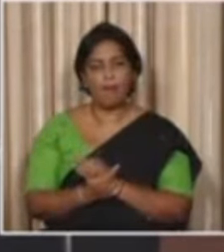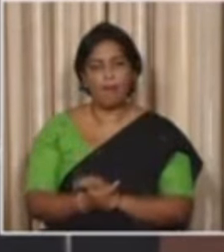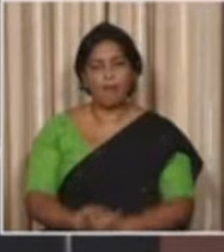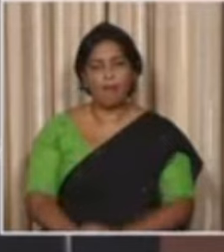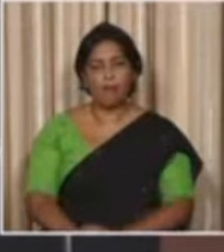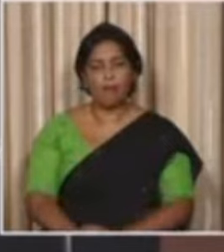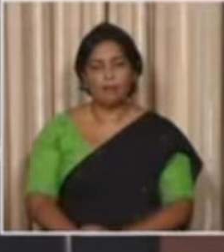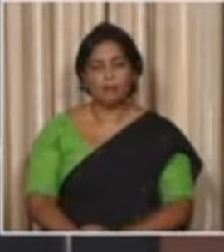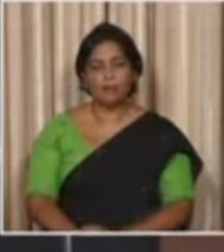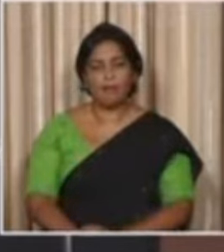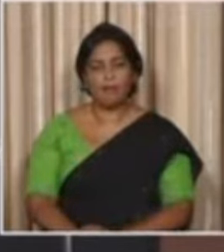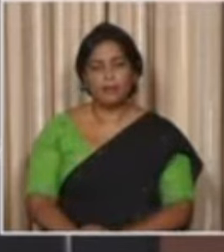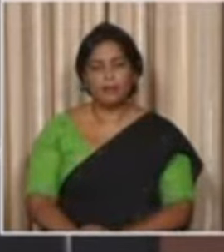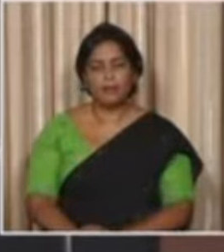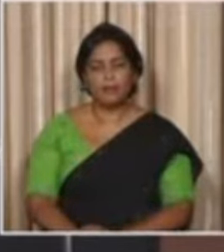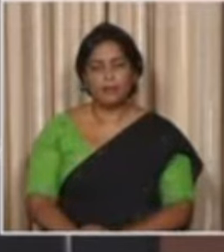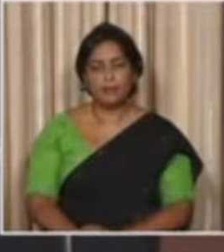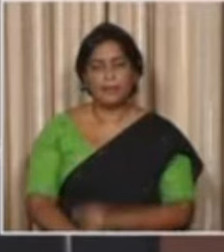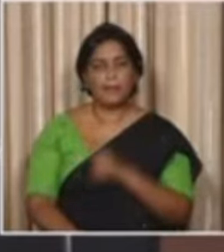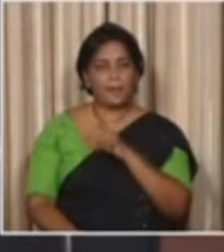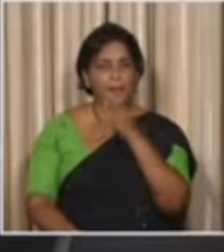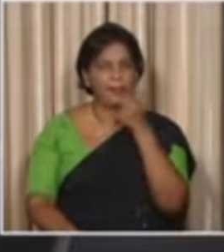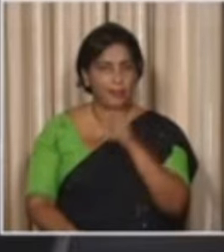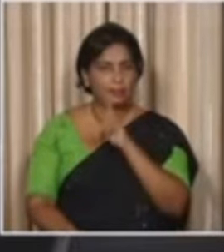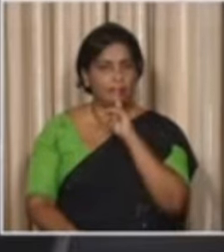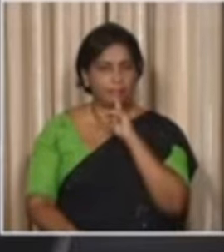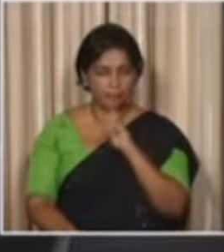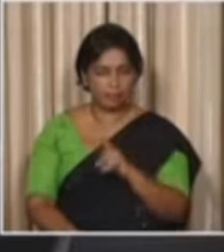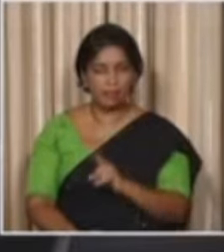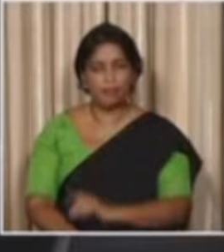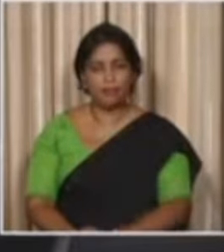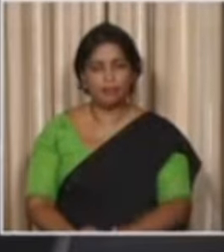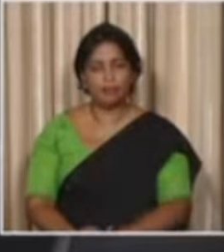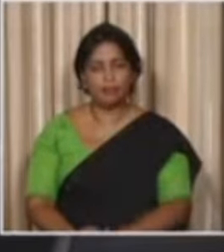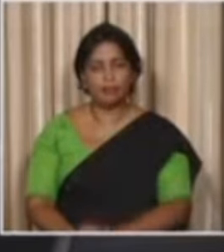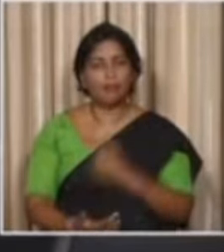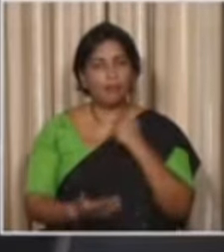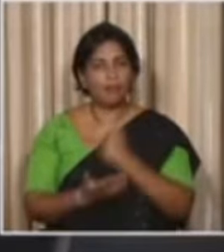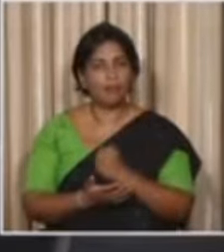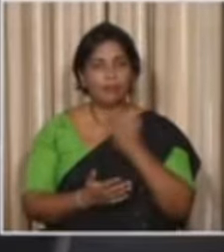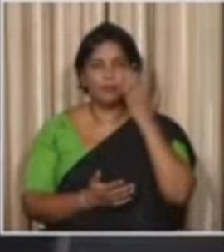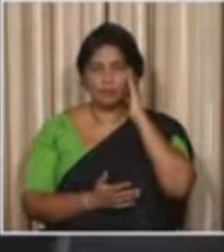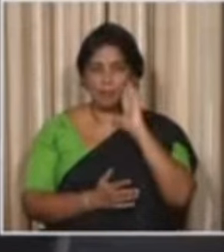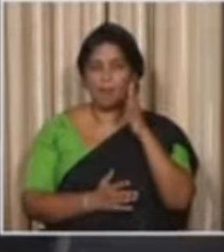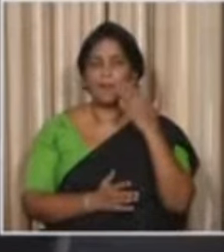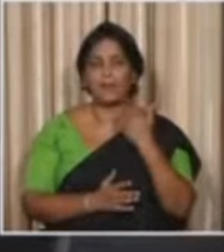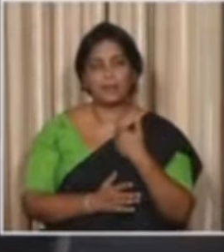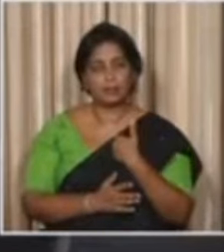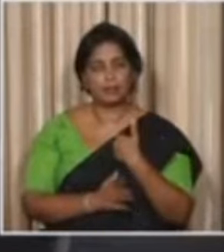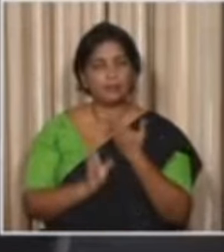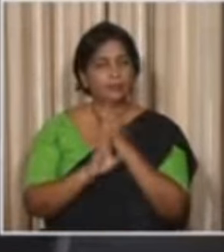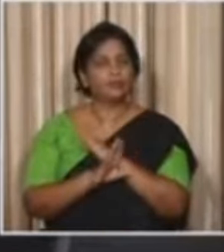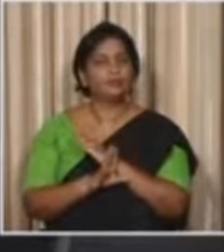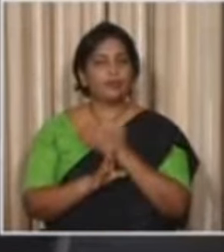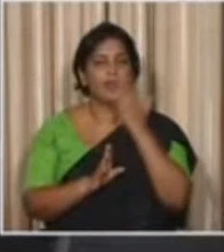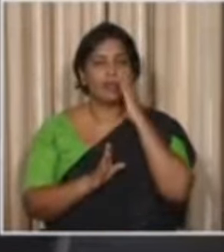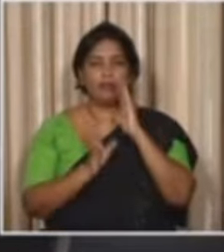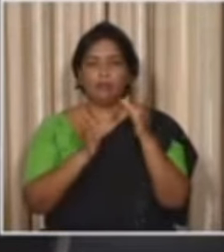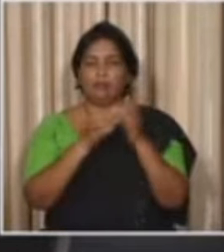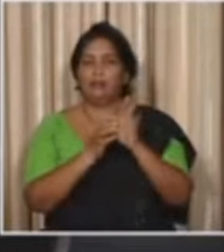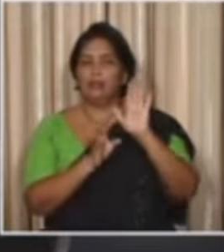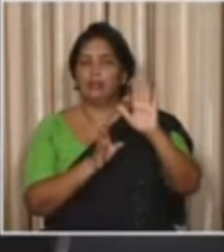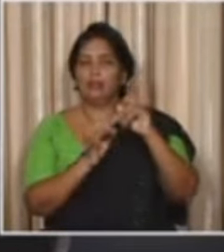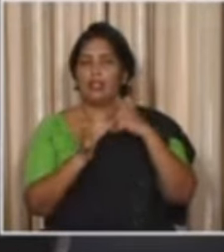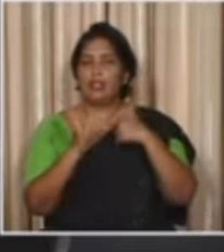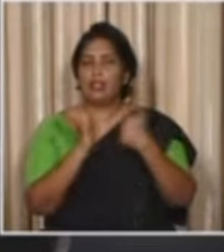matuma. එතුමා ඉතාලි වැදගත් කරුණක් පෙන්ලා දෙන්නේ නමුත් මහා බැංකුවේ ස්වාධීනතාවය අපි පසුගියදා පසුගිය වර්ෂයේත්